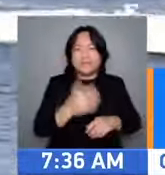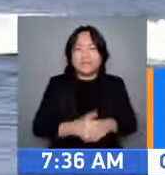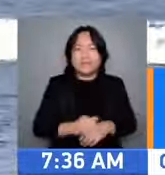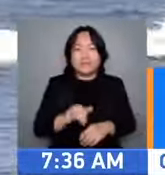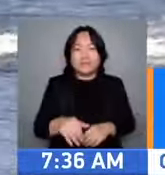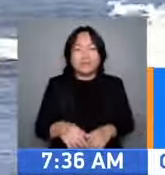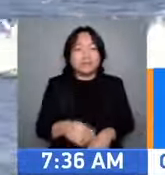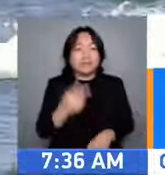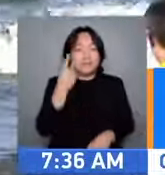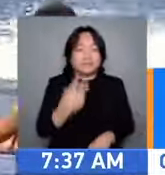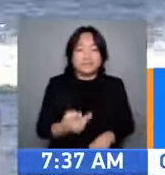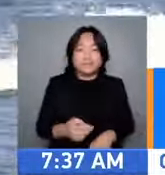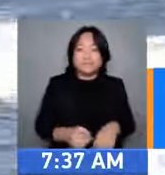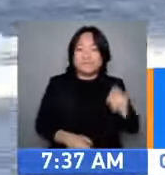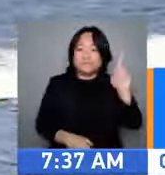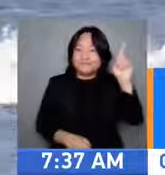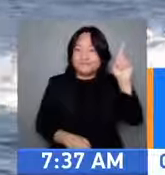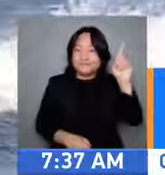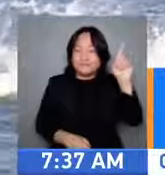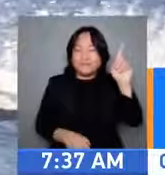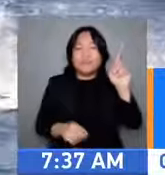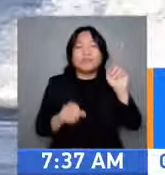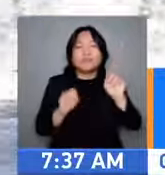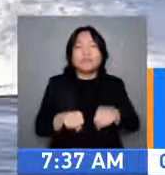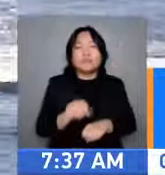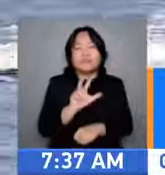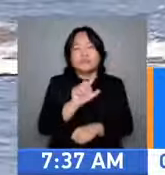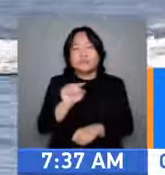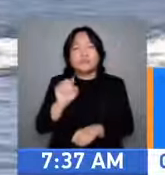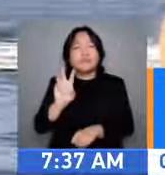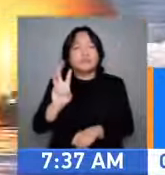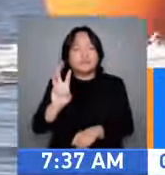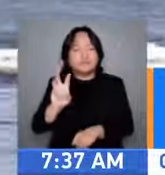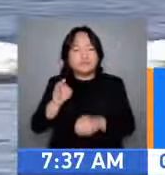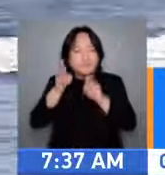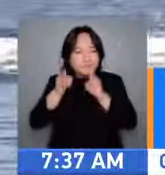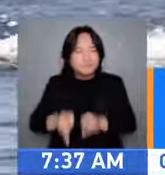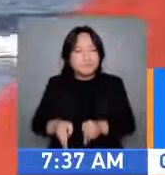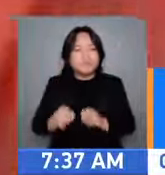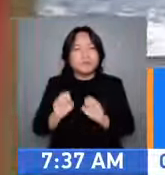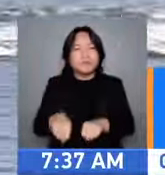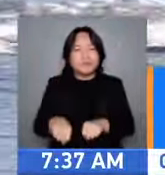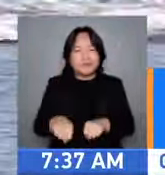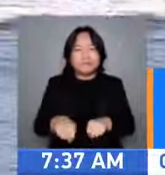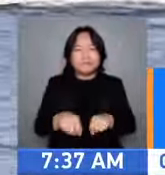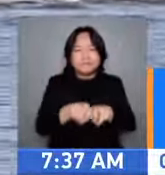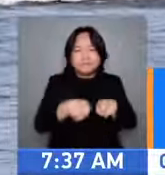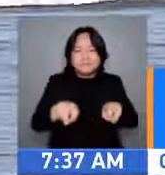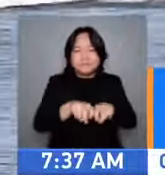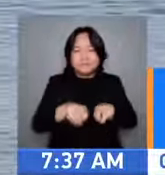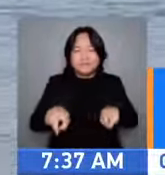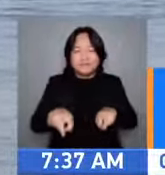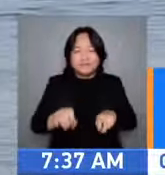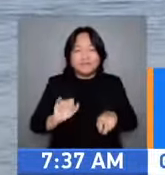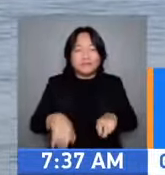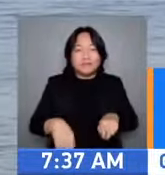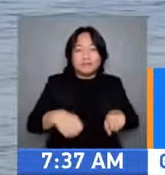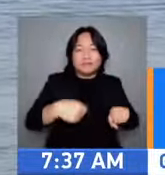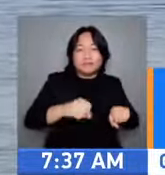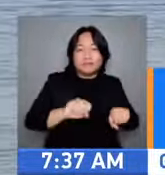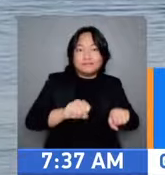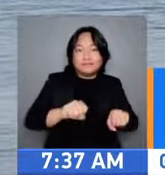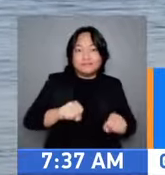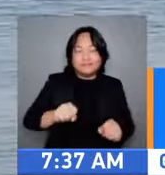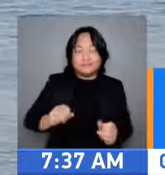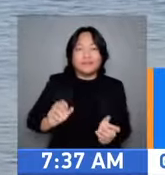At ayun nga din, hihilahin ka din ng jet ski at pwede ka ding ihulog. Grabe, ang bilis nung experience na yun. Hindi